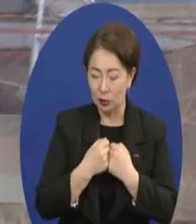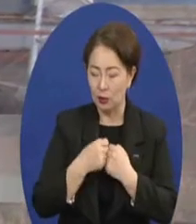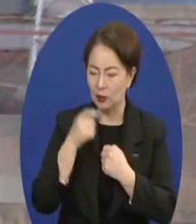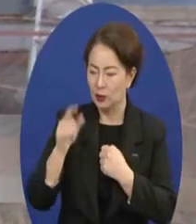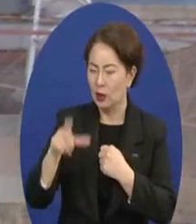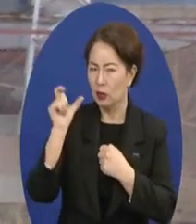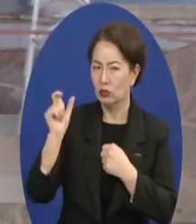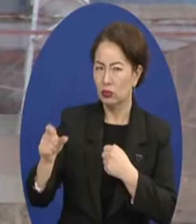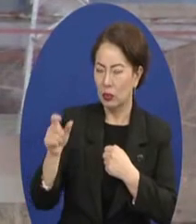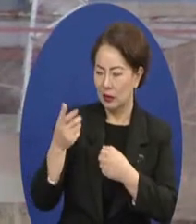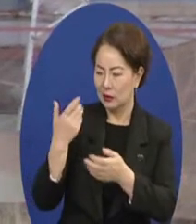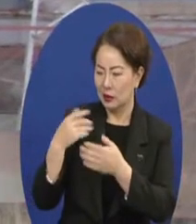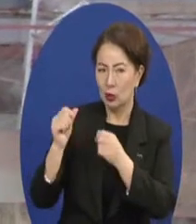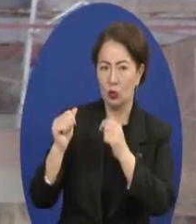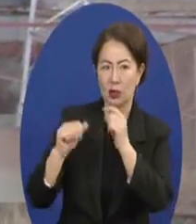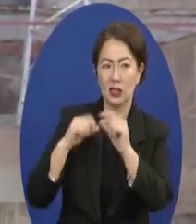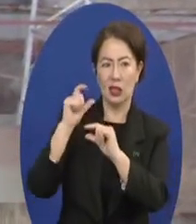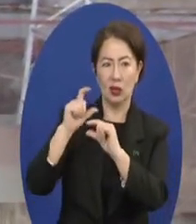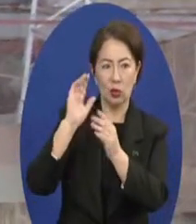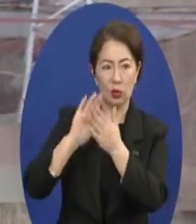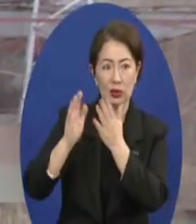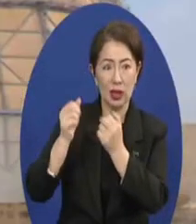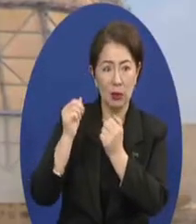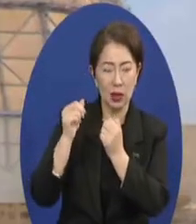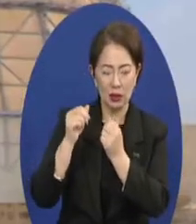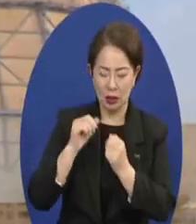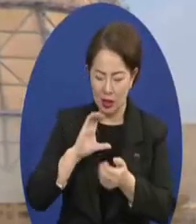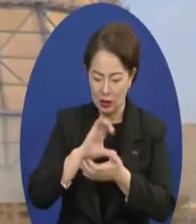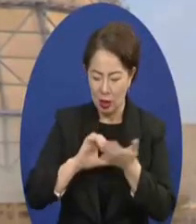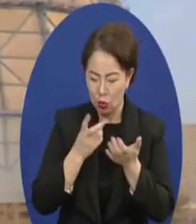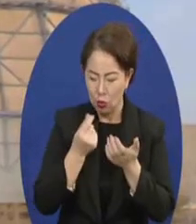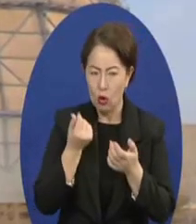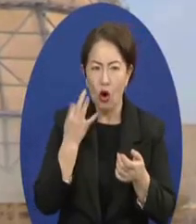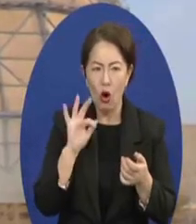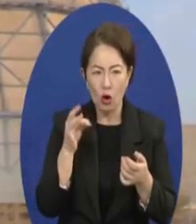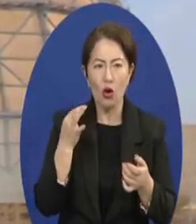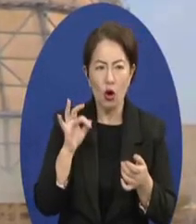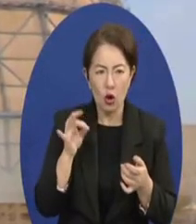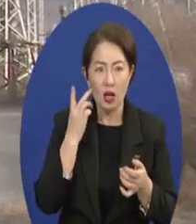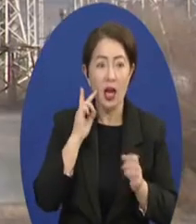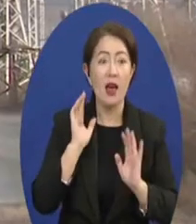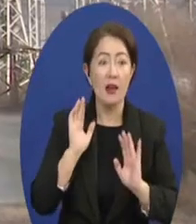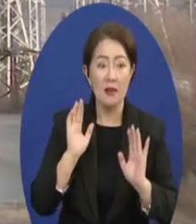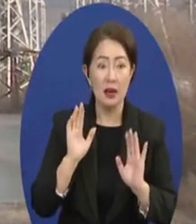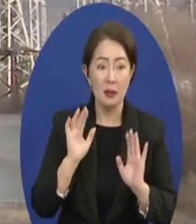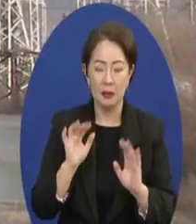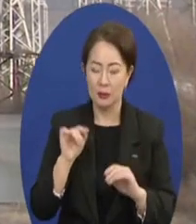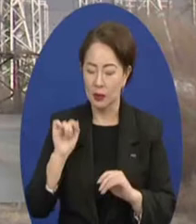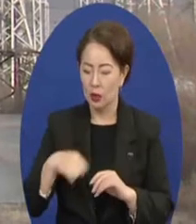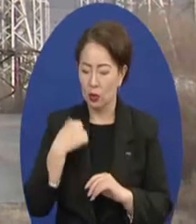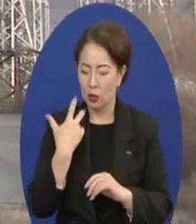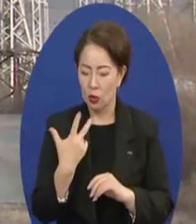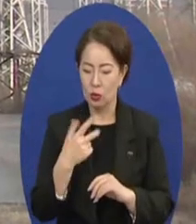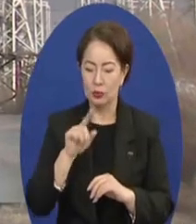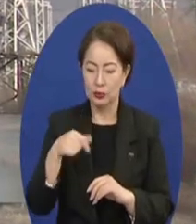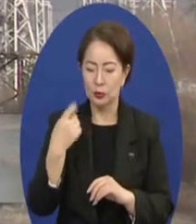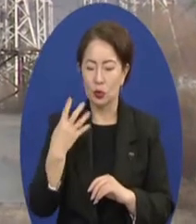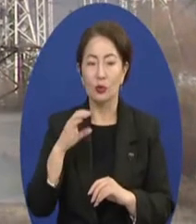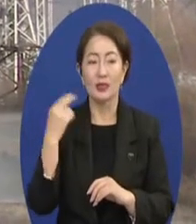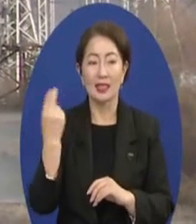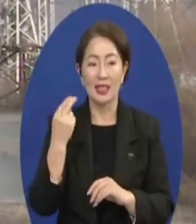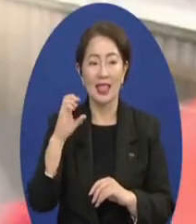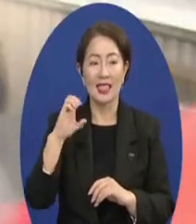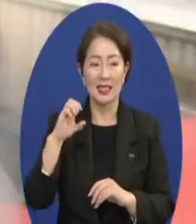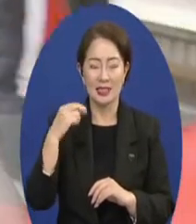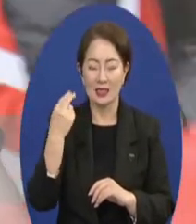өндөр үнээр худалдан авдаг учраас санхүүгийн өр энэ салбарт үүсчээ. Санхүүгийн энэ бэрхшээл 3, 4 дугаар цахилгаан станцад адил